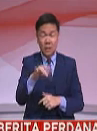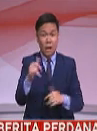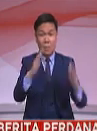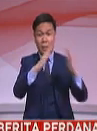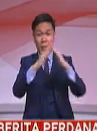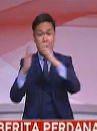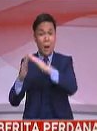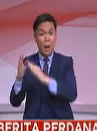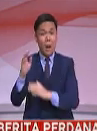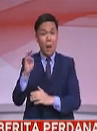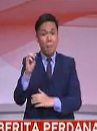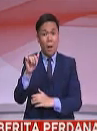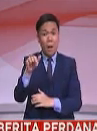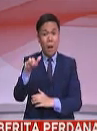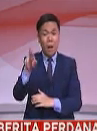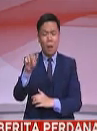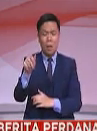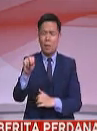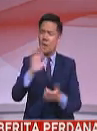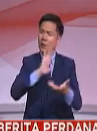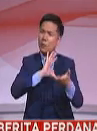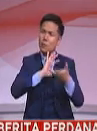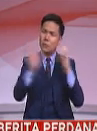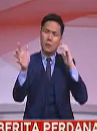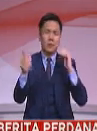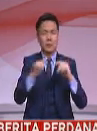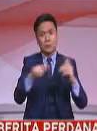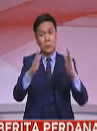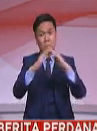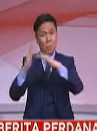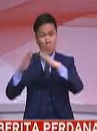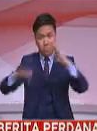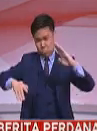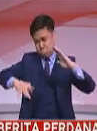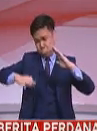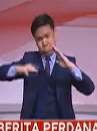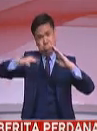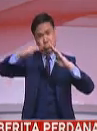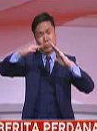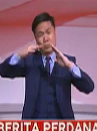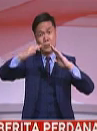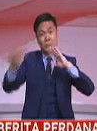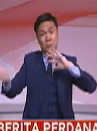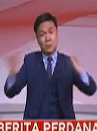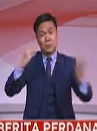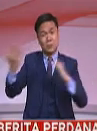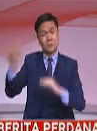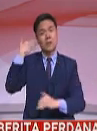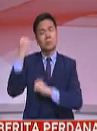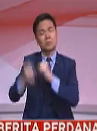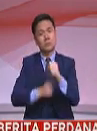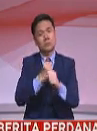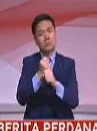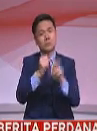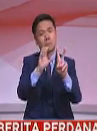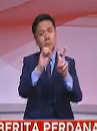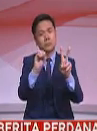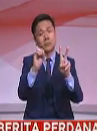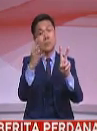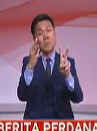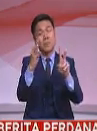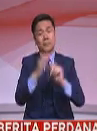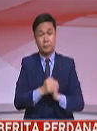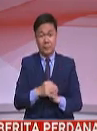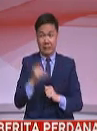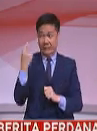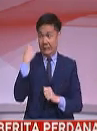pandamaran menegangkan rumah-rumah khas sambandha berbanding dengan tahun 2014 desain